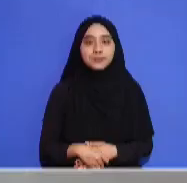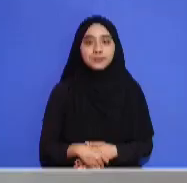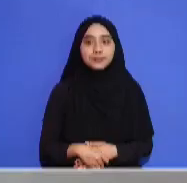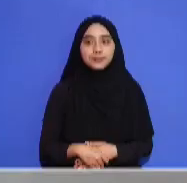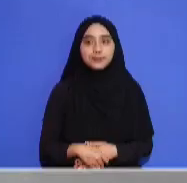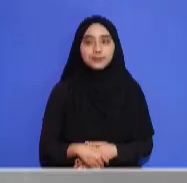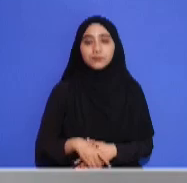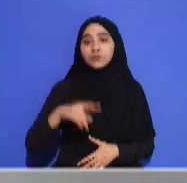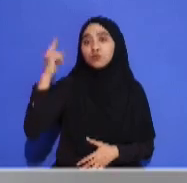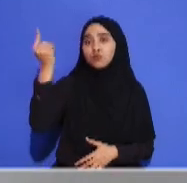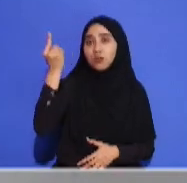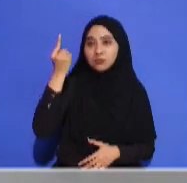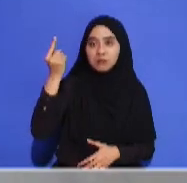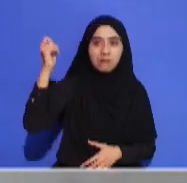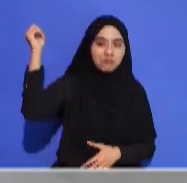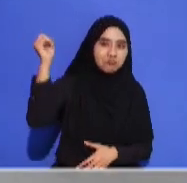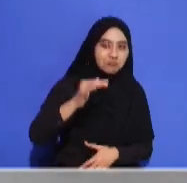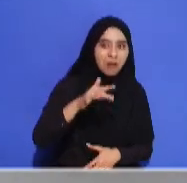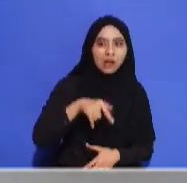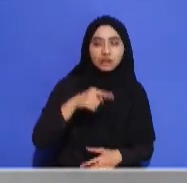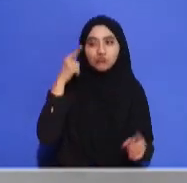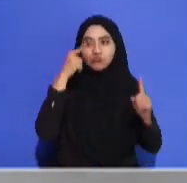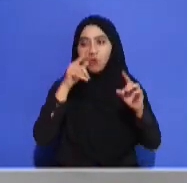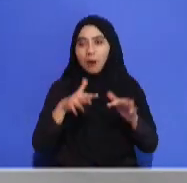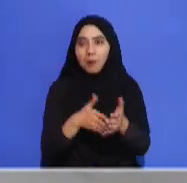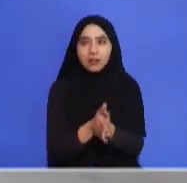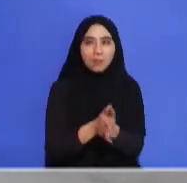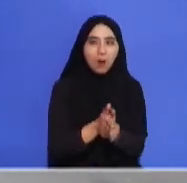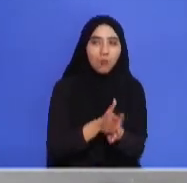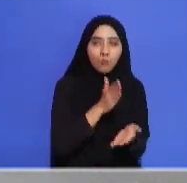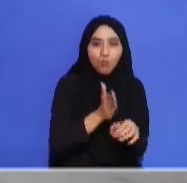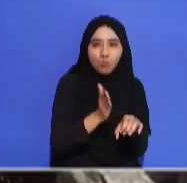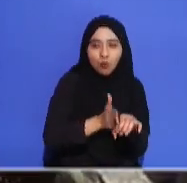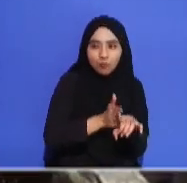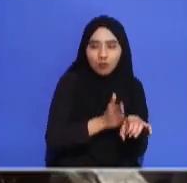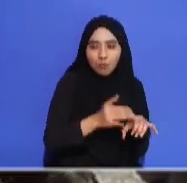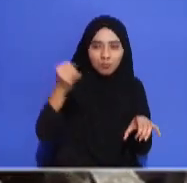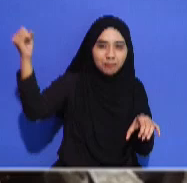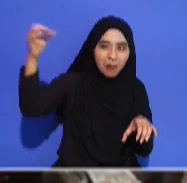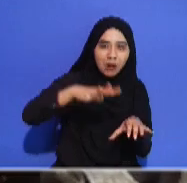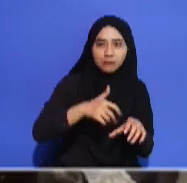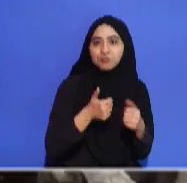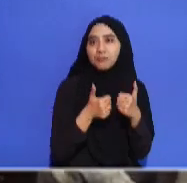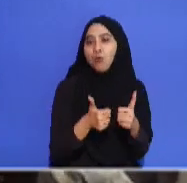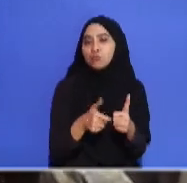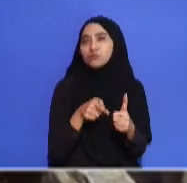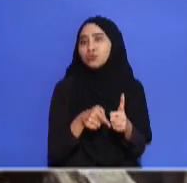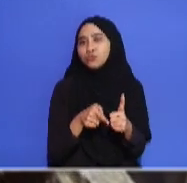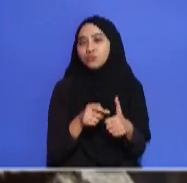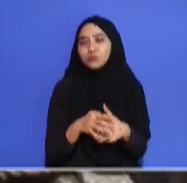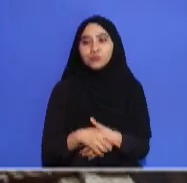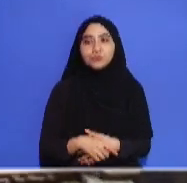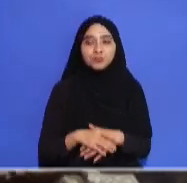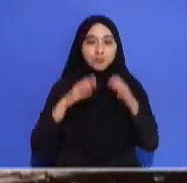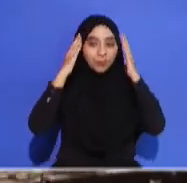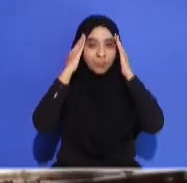Cuaca ingkang bentar dipun betahaken nalika nembe mepe soto rajangan supados garingipun sae. Bab menika ingkang dipun betahaken dening kadang tani